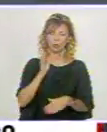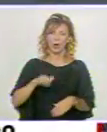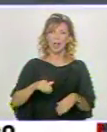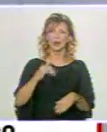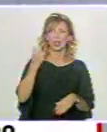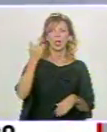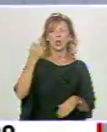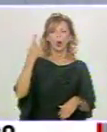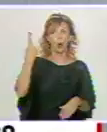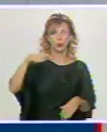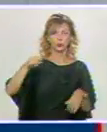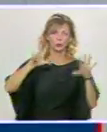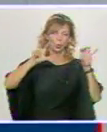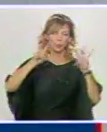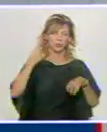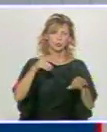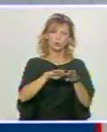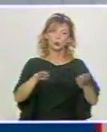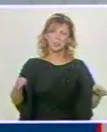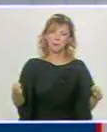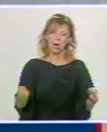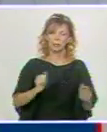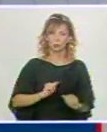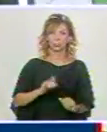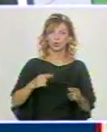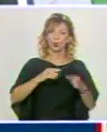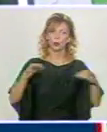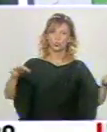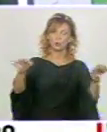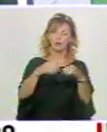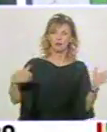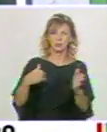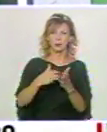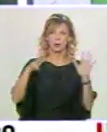181 de paturi, 4 corpuri de clădire și o suprafață totală construită de peste 9.000 de metri pătrați.